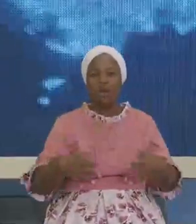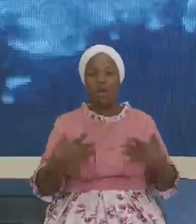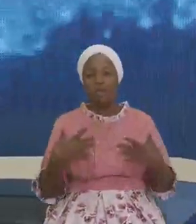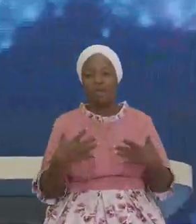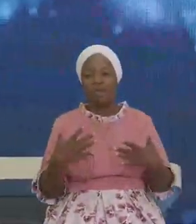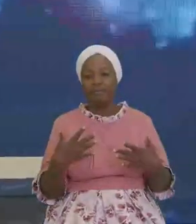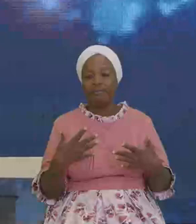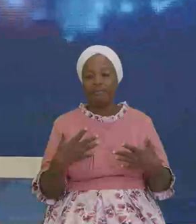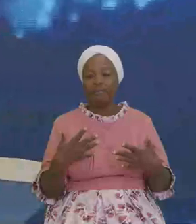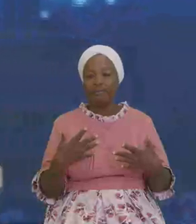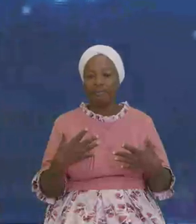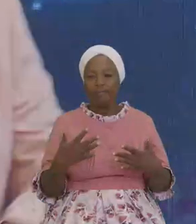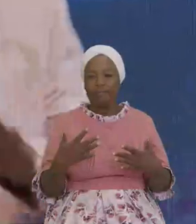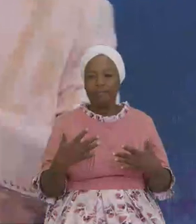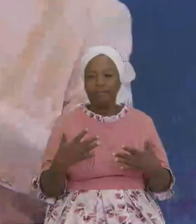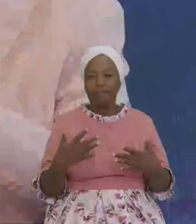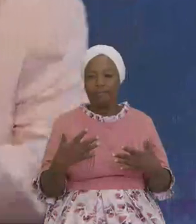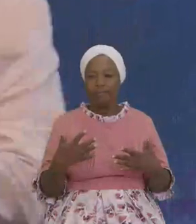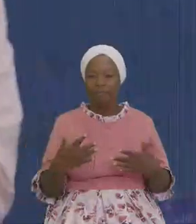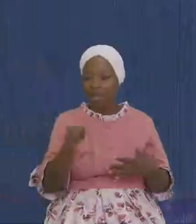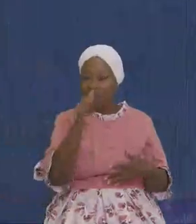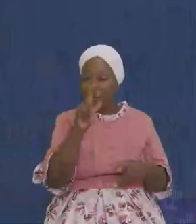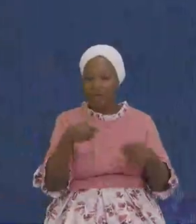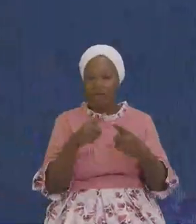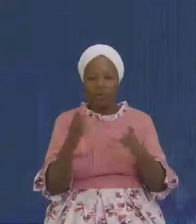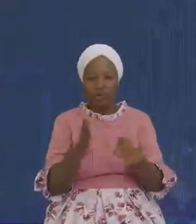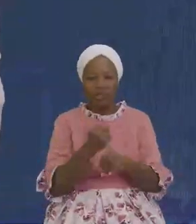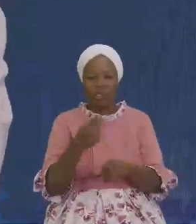chose de bon va arriver dans ta vie.